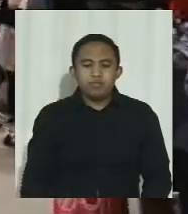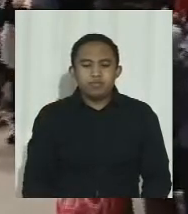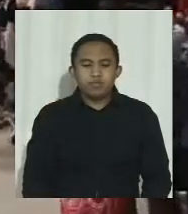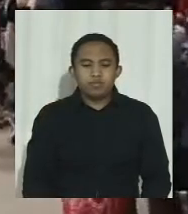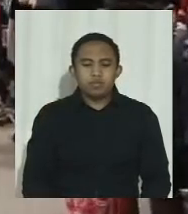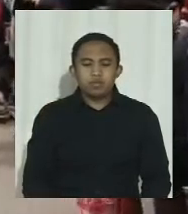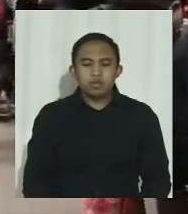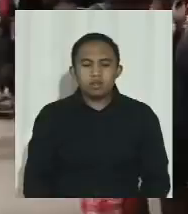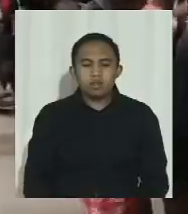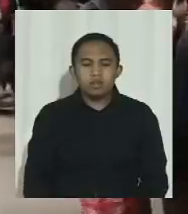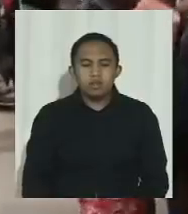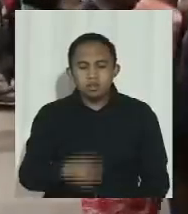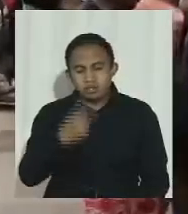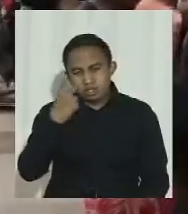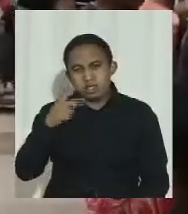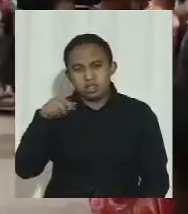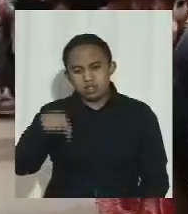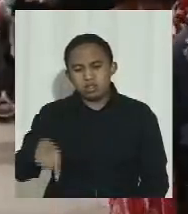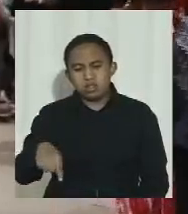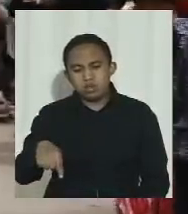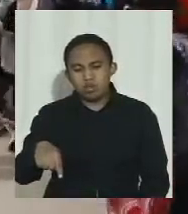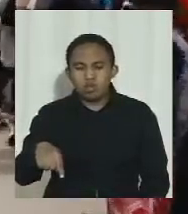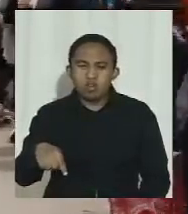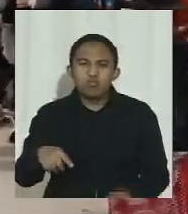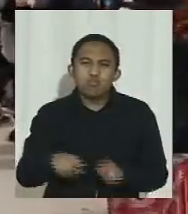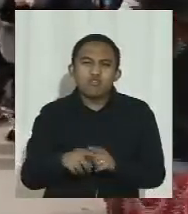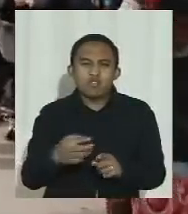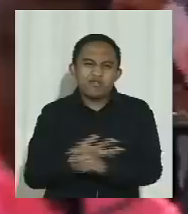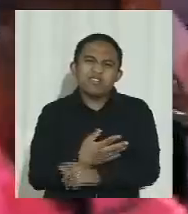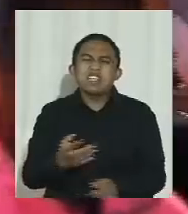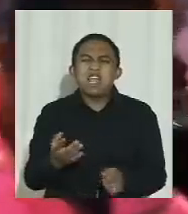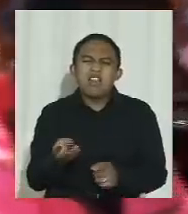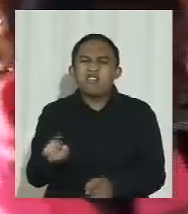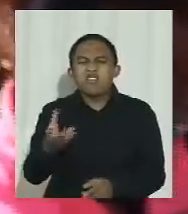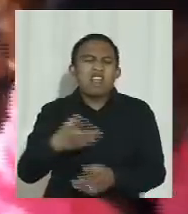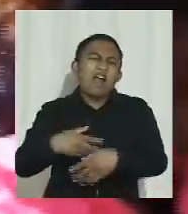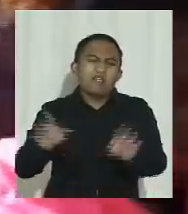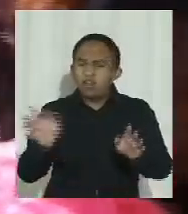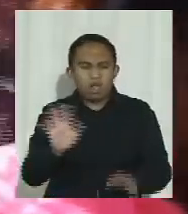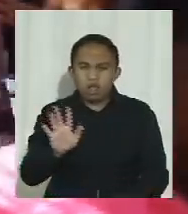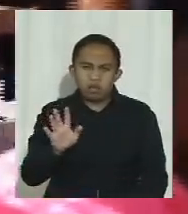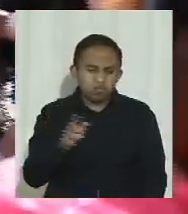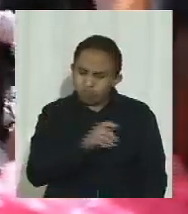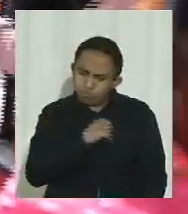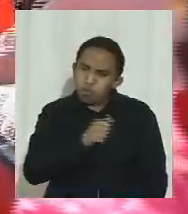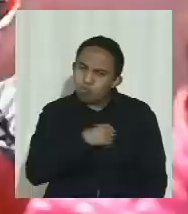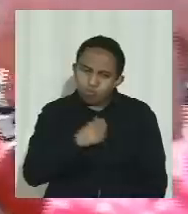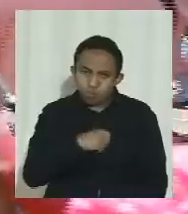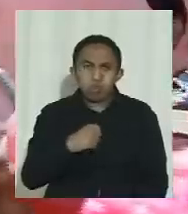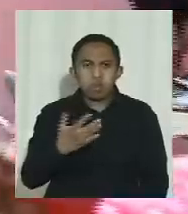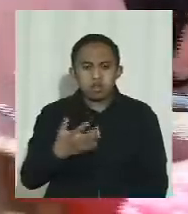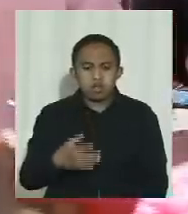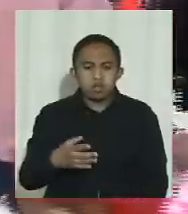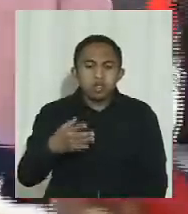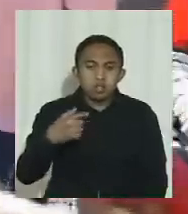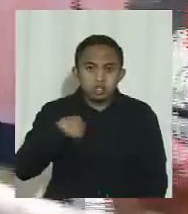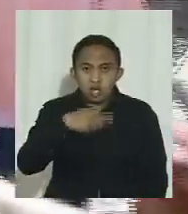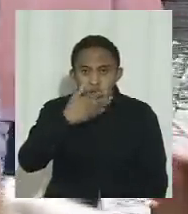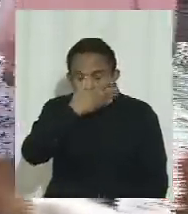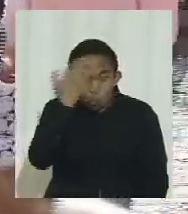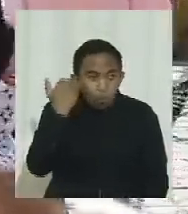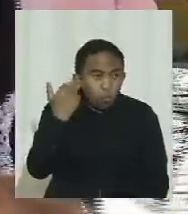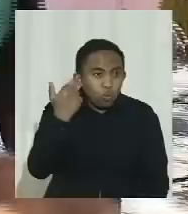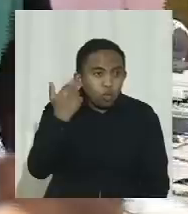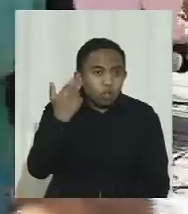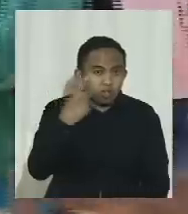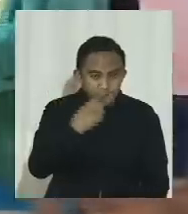azo tsinitsinavina rita fa mbola misy ny tsimokaretina koronavirus raha ny eto Madagasikara. Raha ho an'ireo olona sendranay, tokony toy